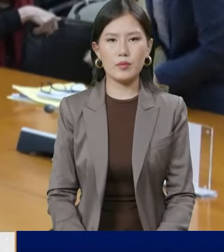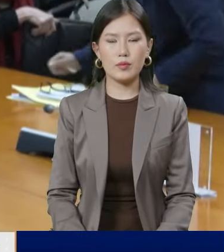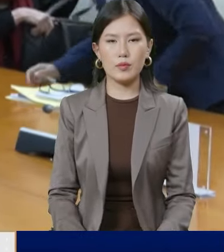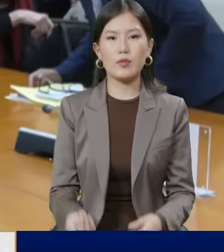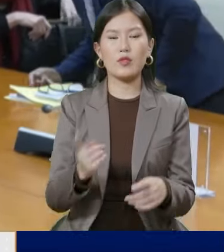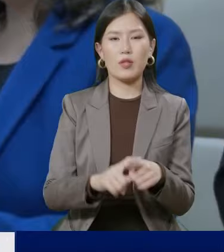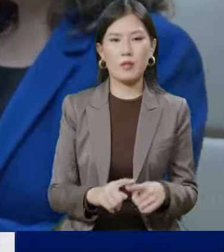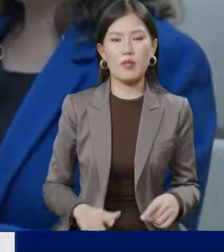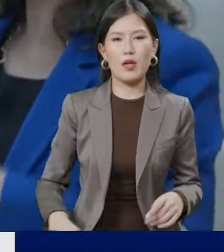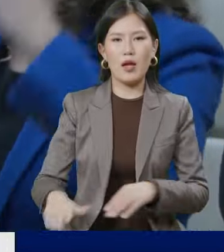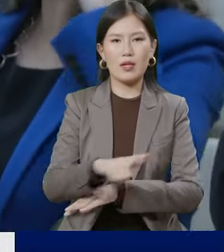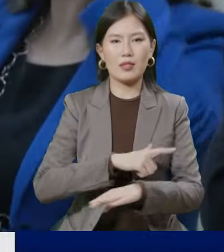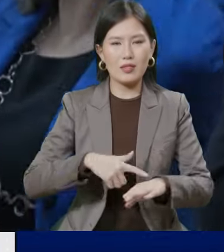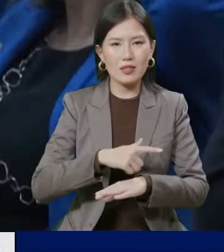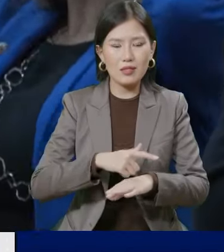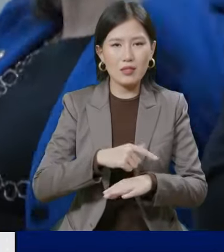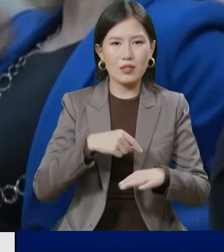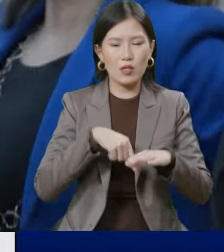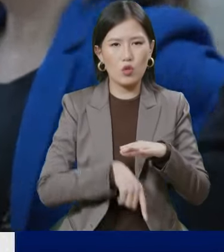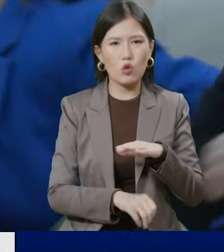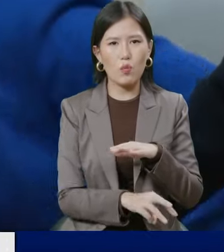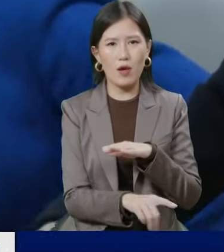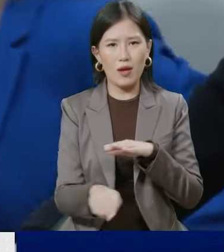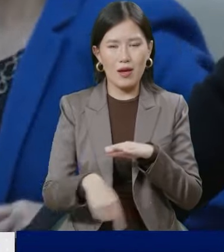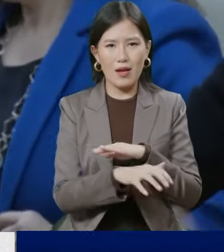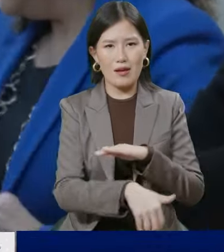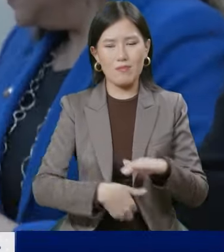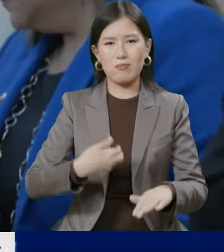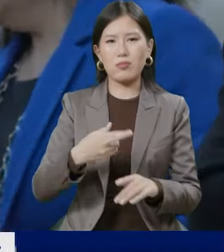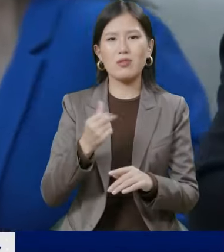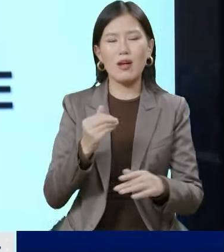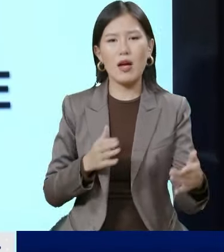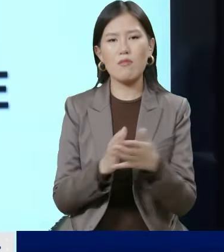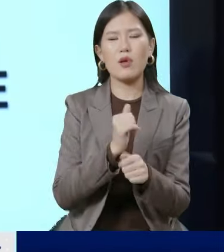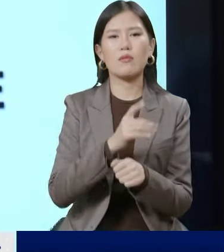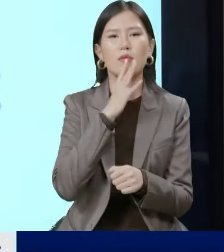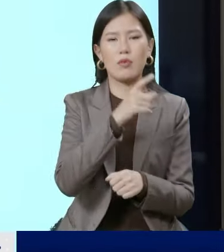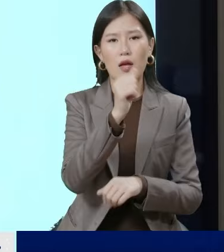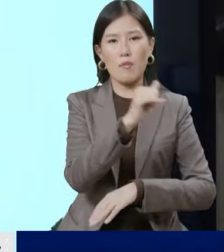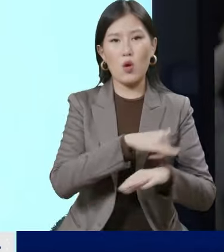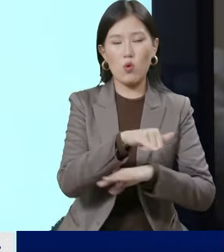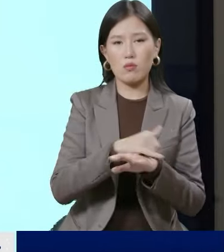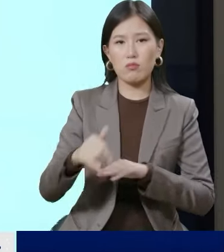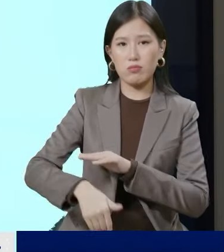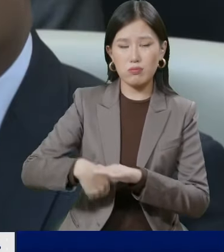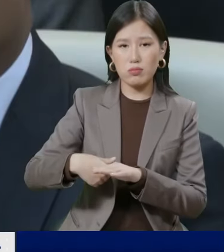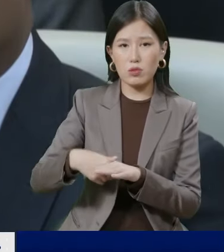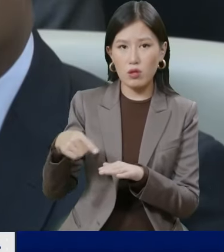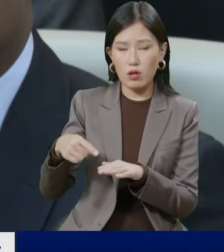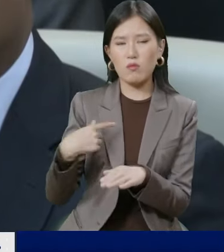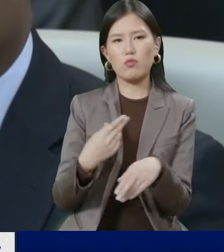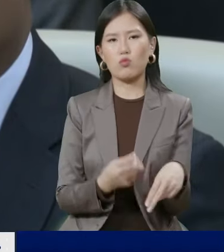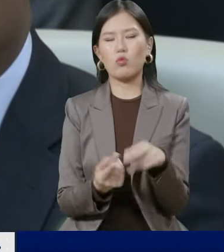Үүнээс гадна газрын ховор элементийн салбарт хамтын ажиллагаа хэрэгдэж эхэлжээ. Америк нэгдсэн улсын зүгээс ашигт малтмалын салбар техникийн тусалцаа